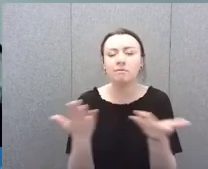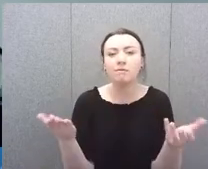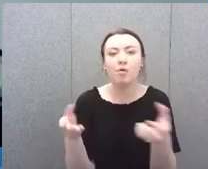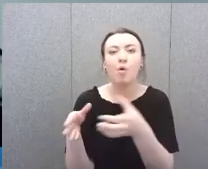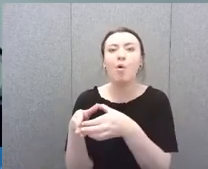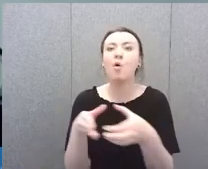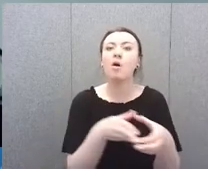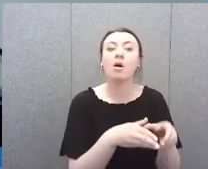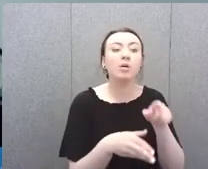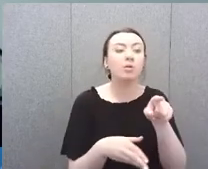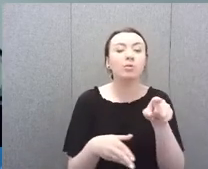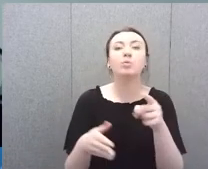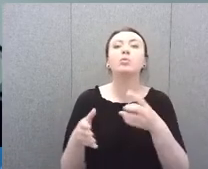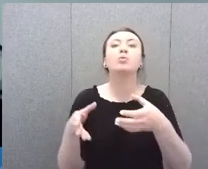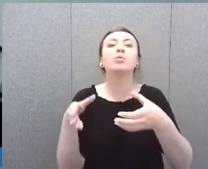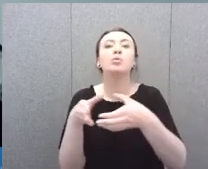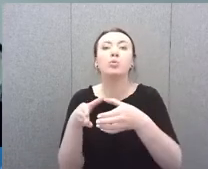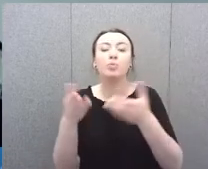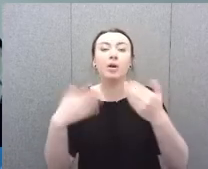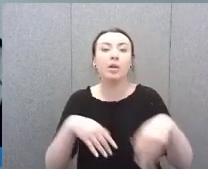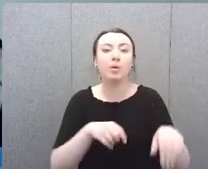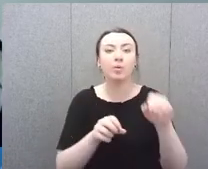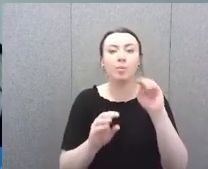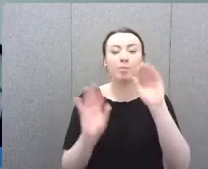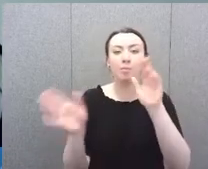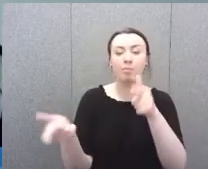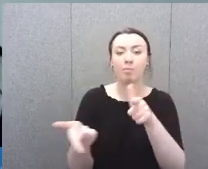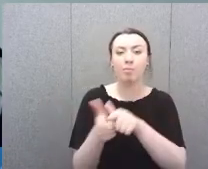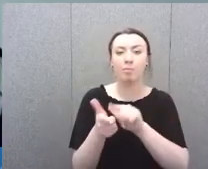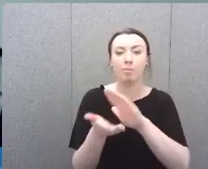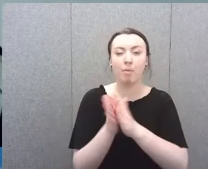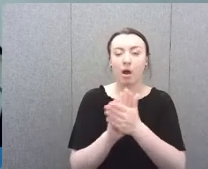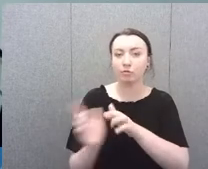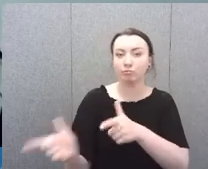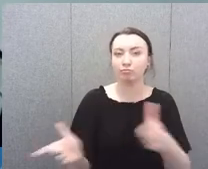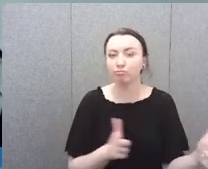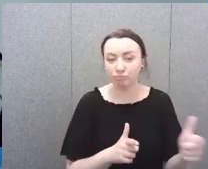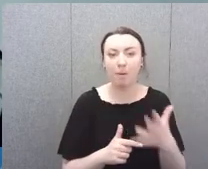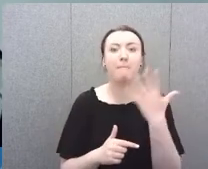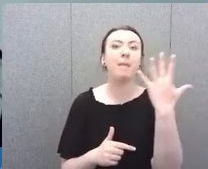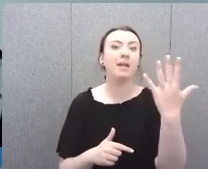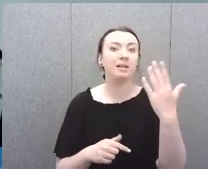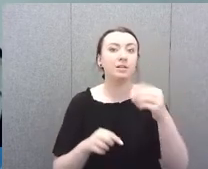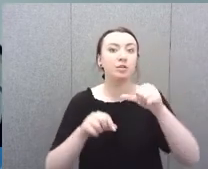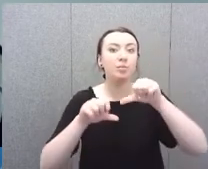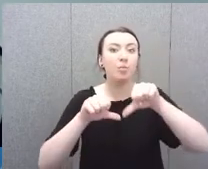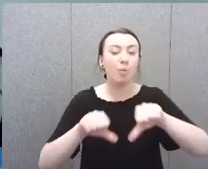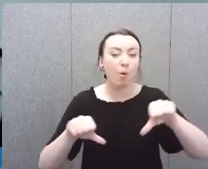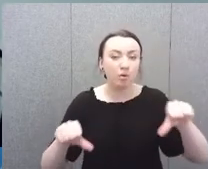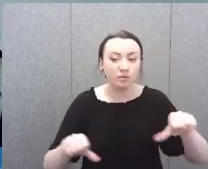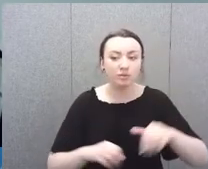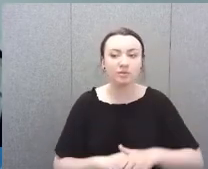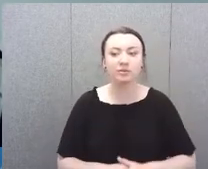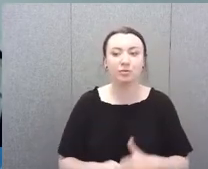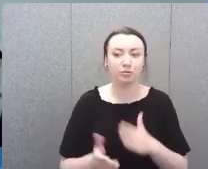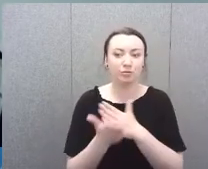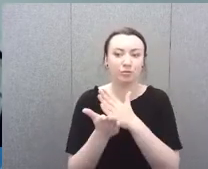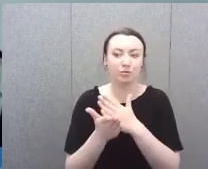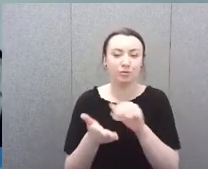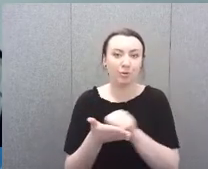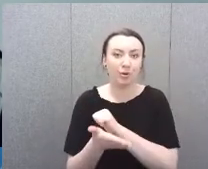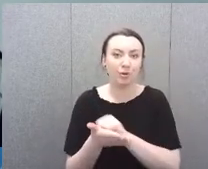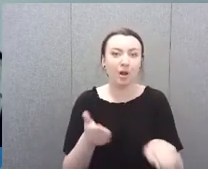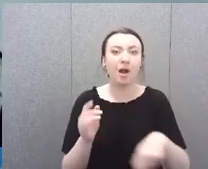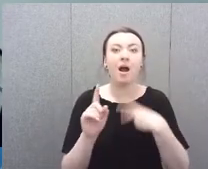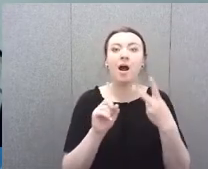провели 5 стратегических сессий для проектирования этого документа. Консультации будут продолжаться на местном